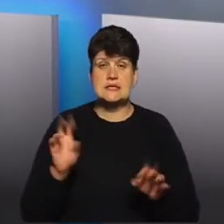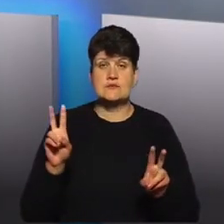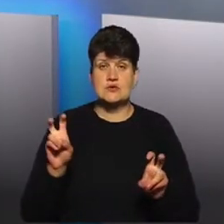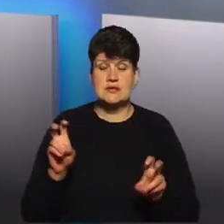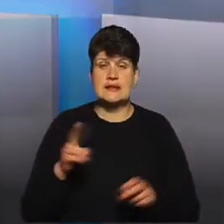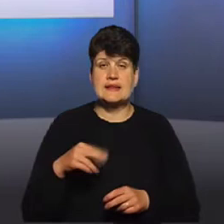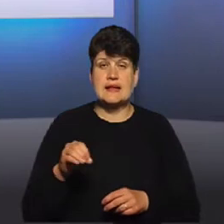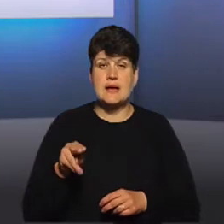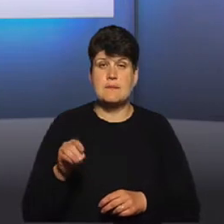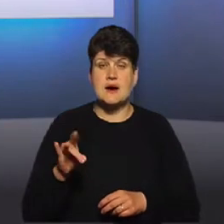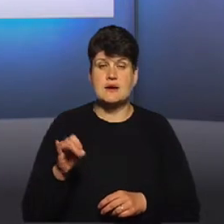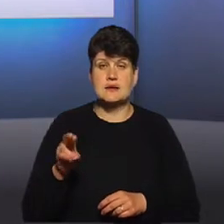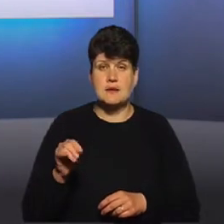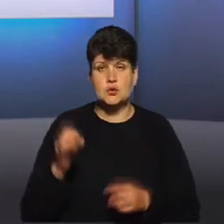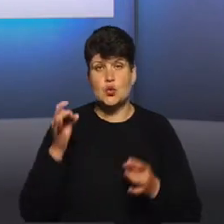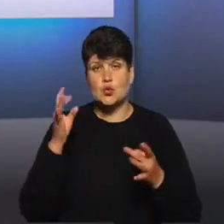туризму. В чому різниця?